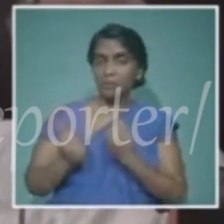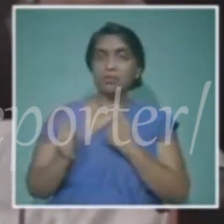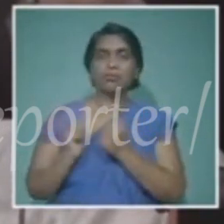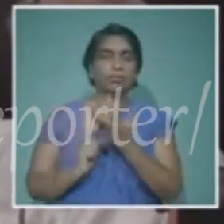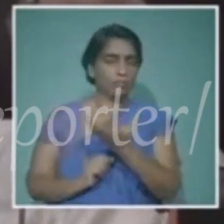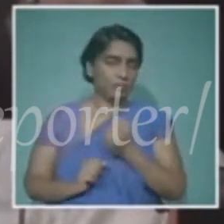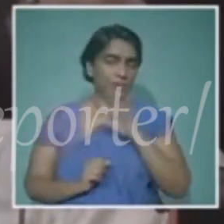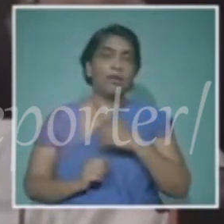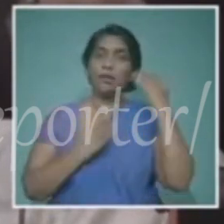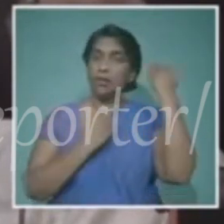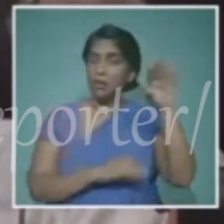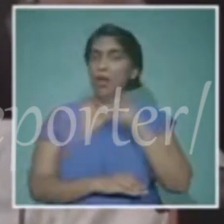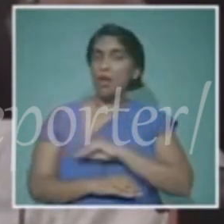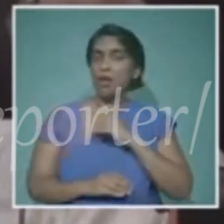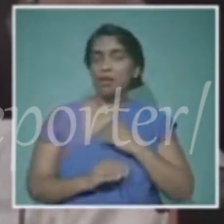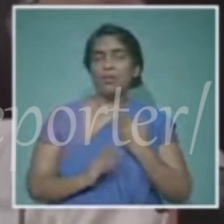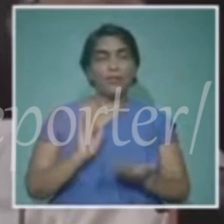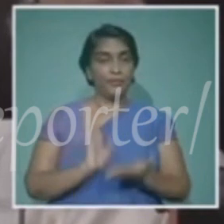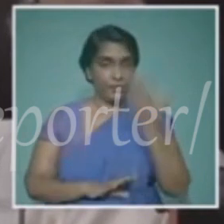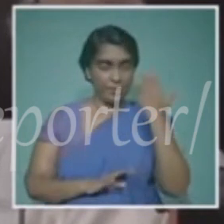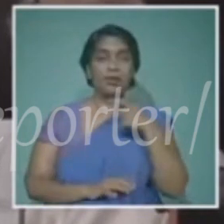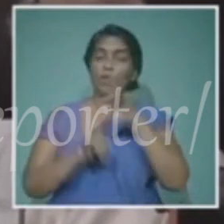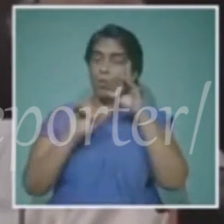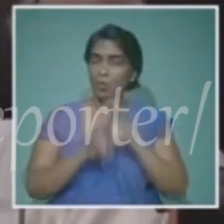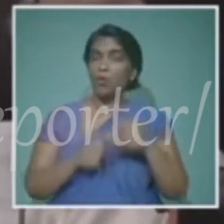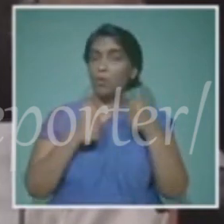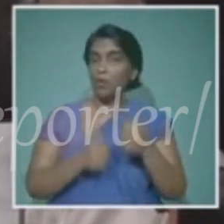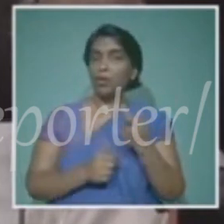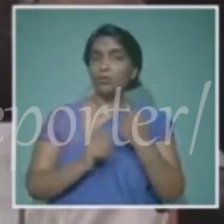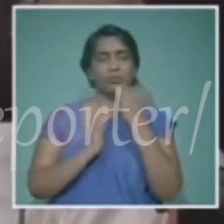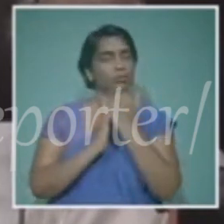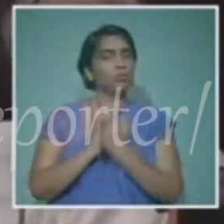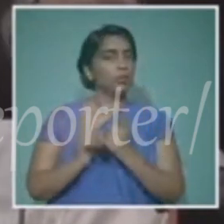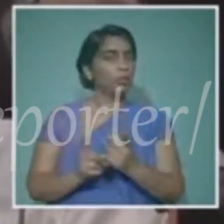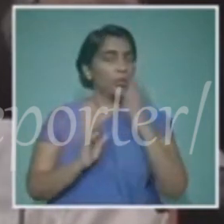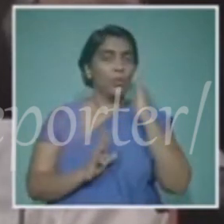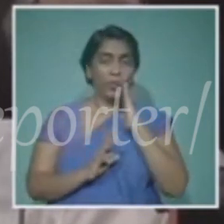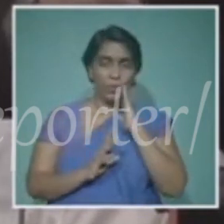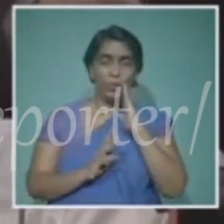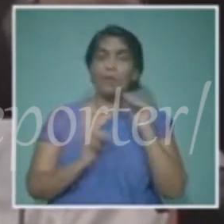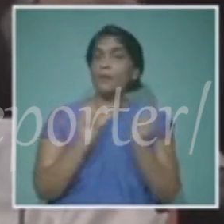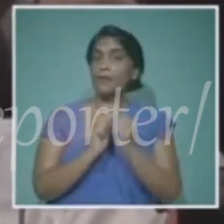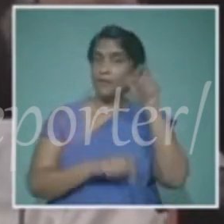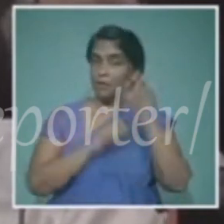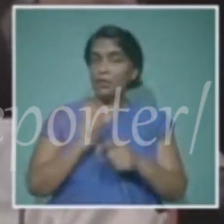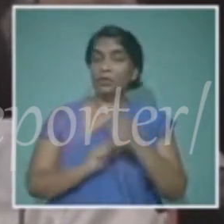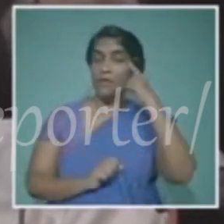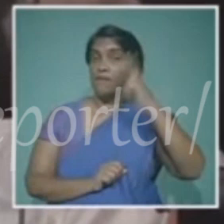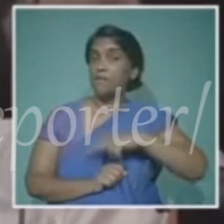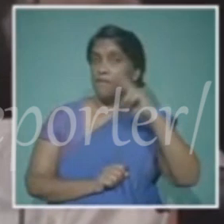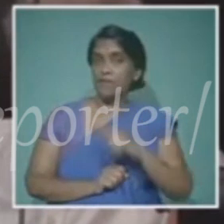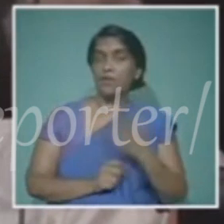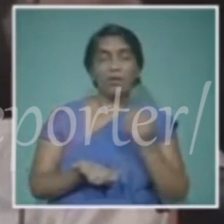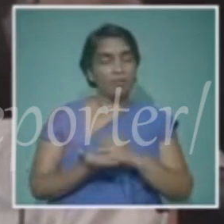ගන්නවා. අපනයන ආදායම් ඉහළ නම් වෙනවා. මෙවැනි යහපත් ආර්ථික පිළිවෙතක් ඔස්සේ විදේශ ශ්‍රමිකයන්ගේ විශ්වාසය